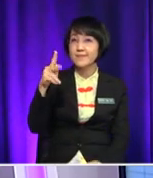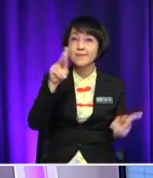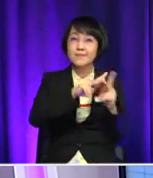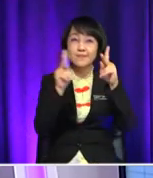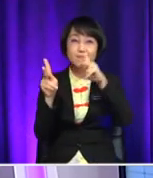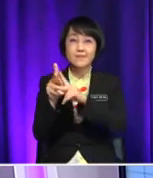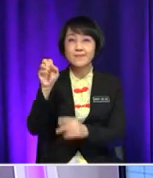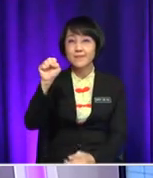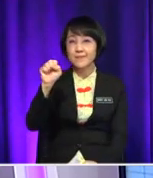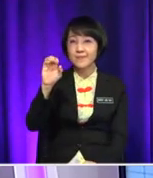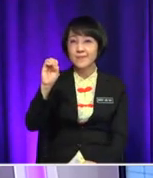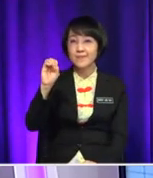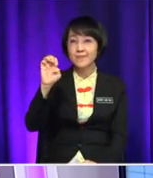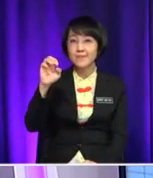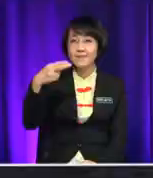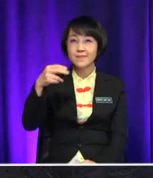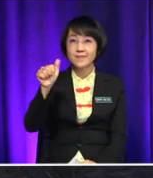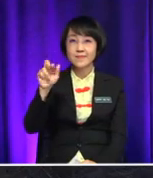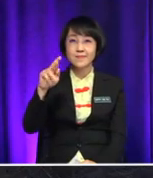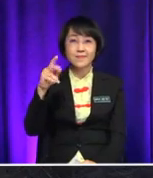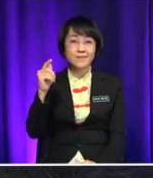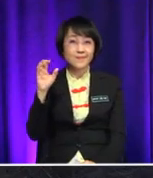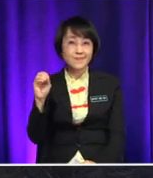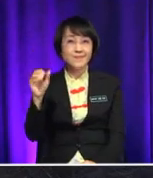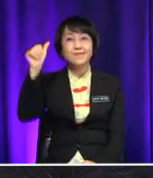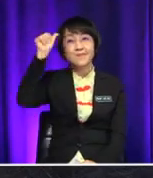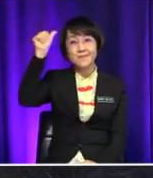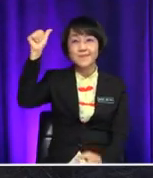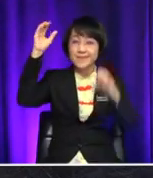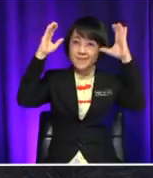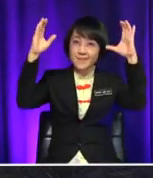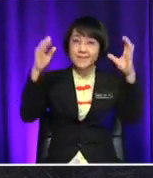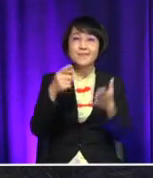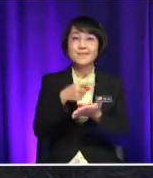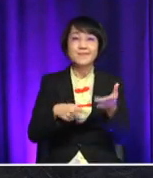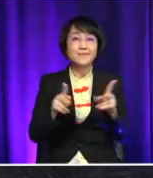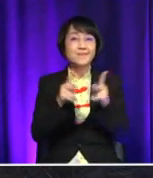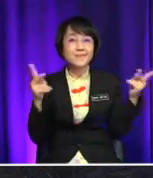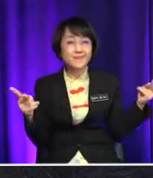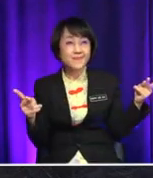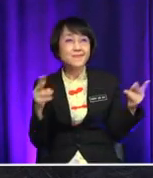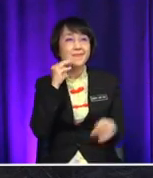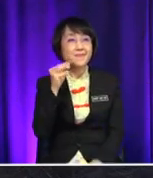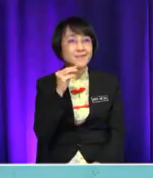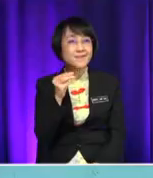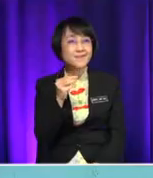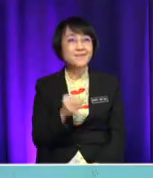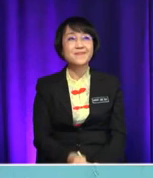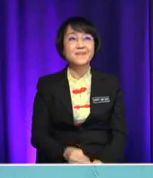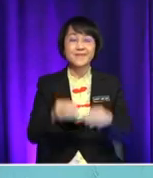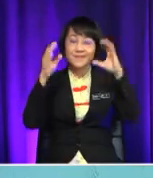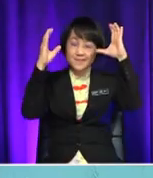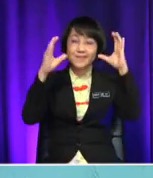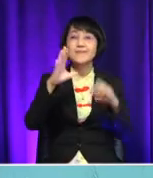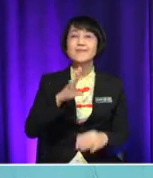koala kubaru selango Assalamualaikum waalaikumsalam apa kabar Mira enggak apa-apa Alhamdulillah